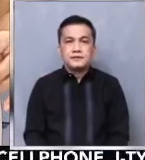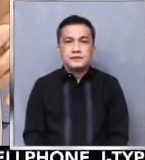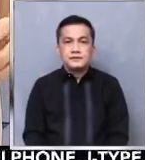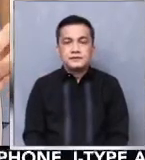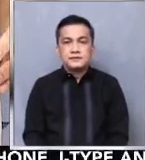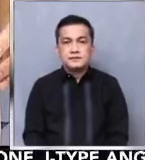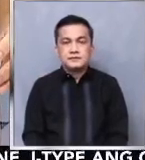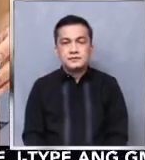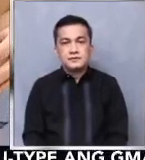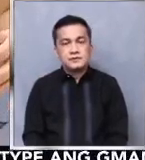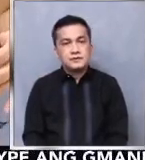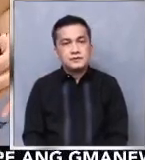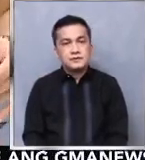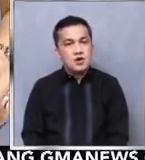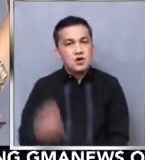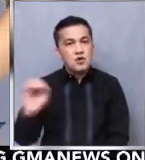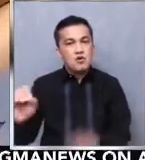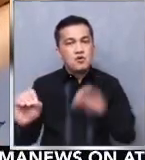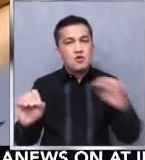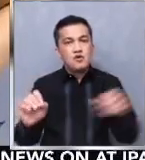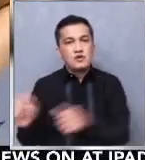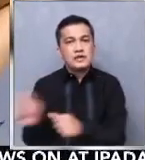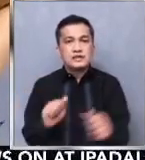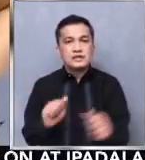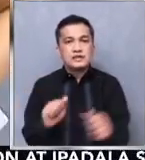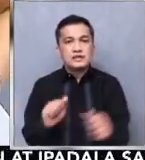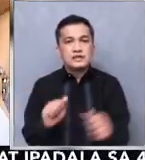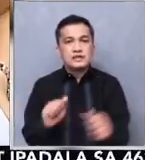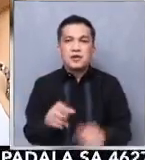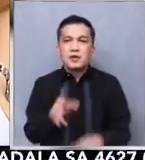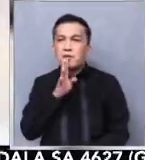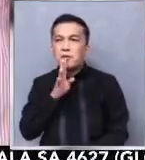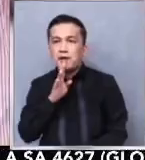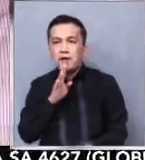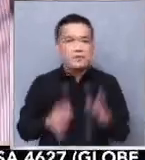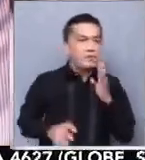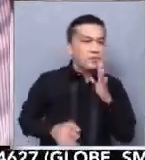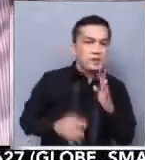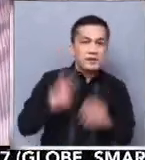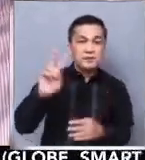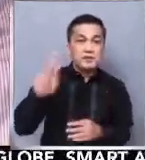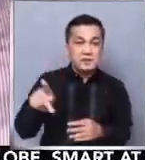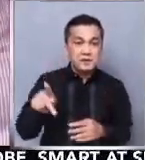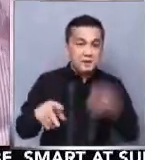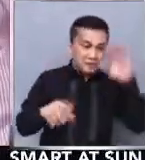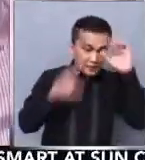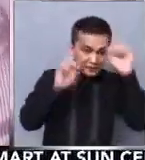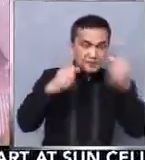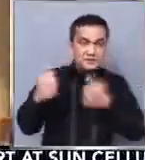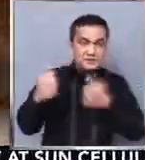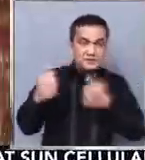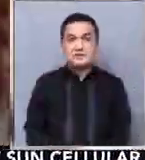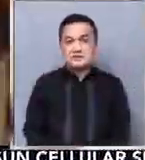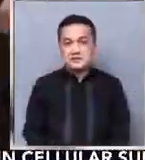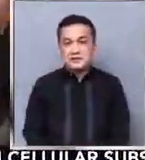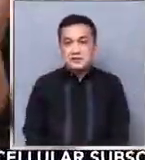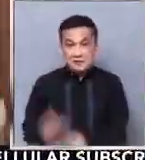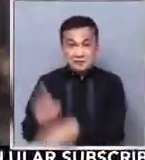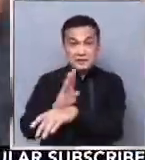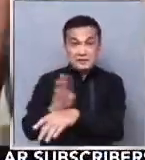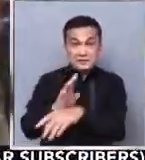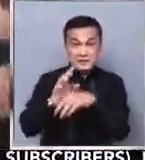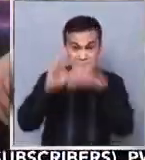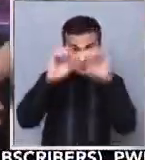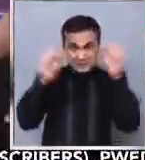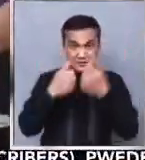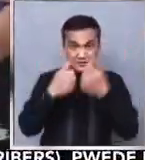Kaniya-kaniyang aktibidad at pahayag ang mga presidential at vice presidential aspirant ngayong araw. Abala si presidential aspirant Vice President